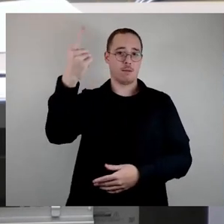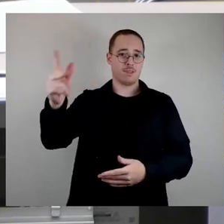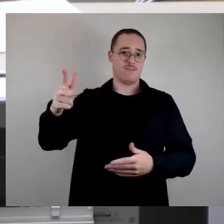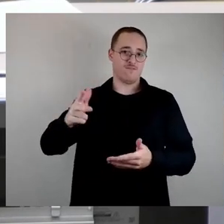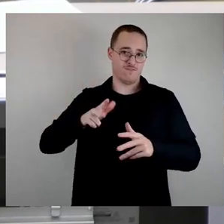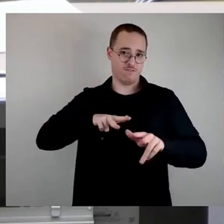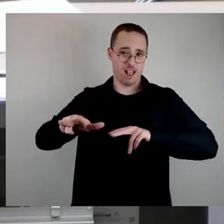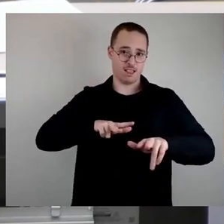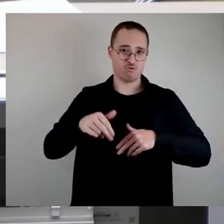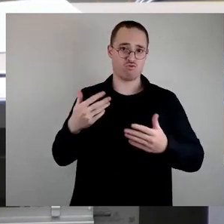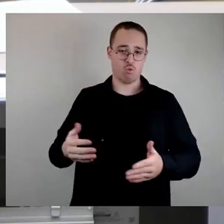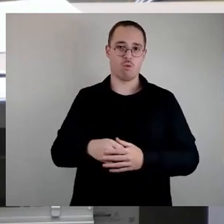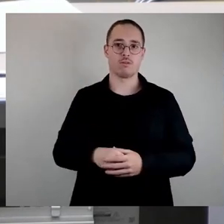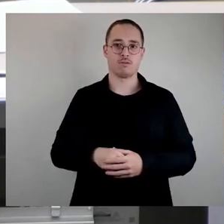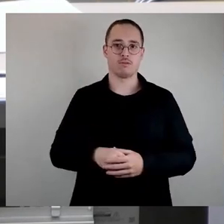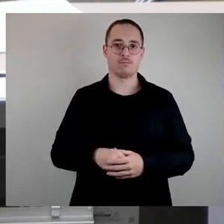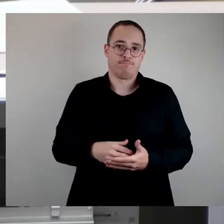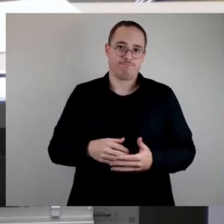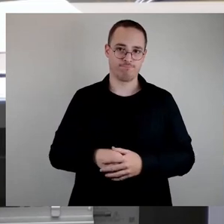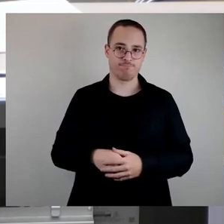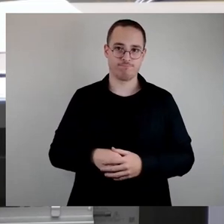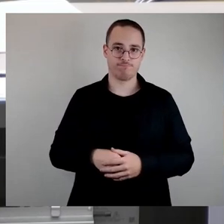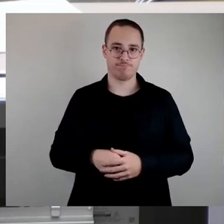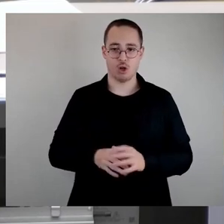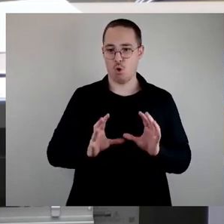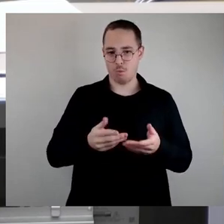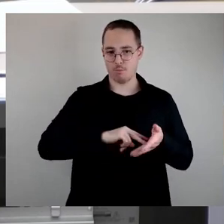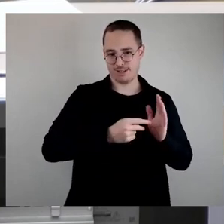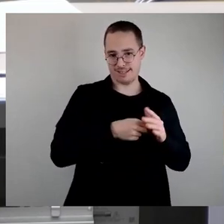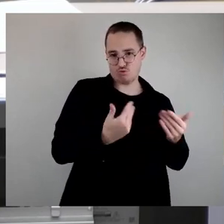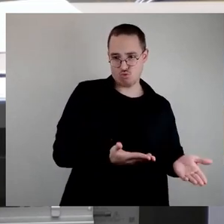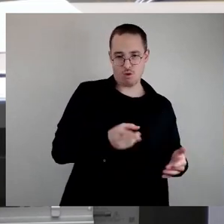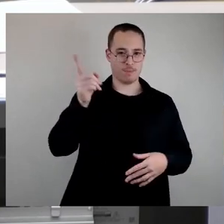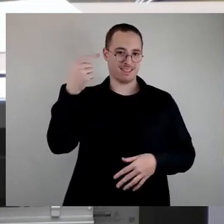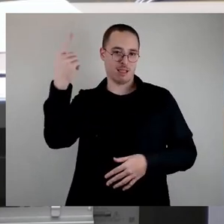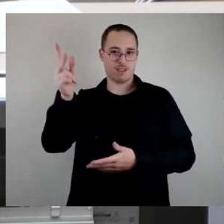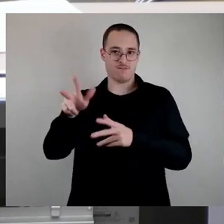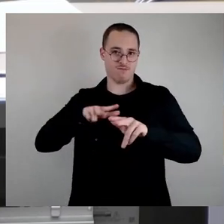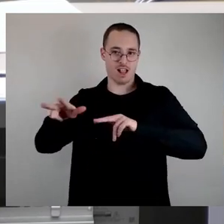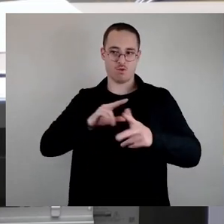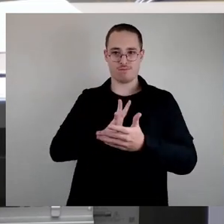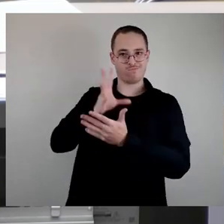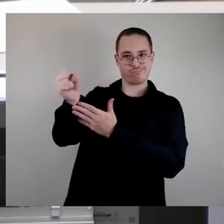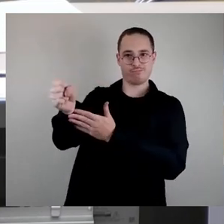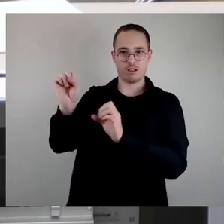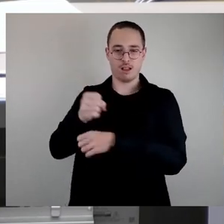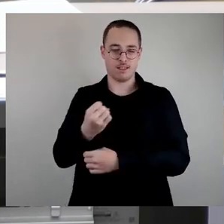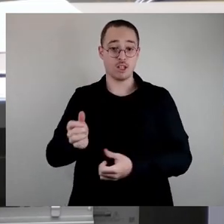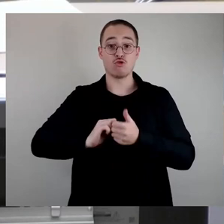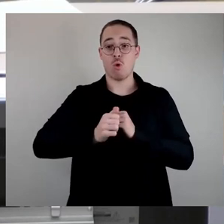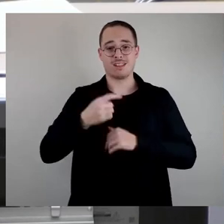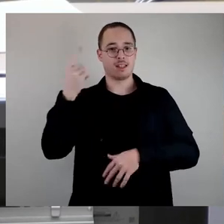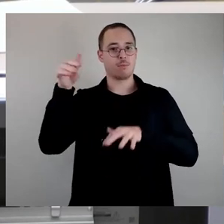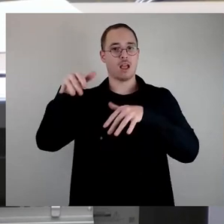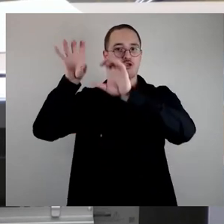die Sportselbstverwaltung ist in dem Punkt das andere. Der Sport hat sich eigene Strukturen geschaffen. Ich sag